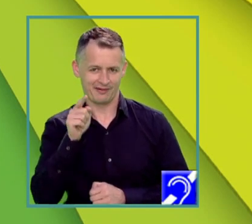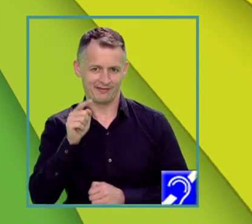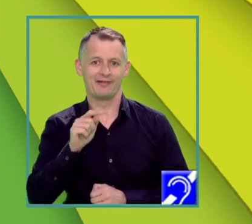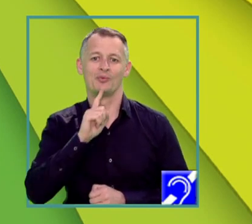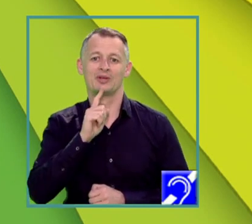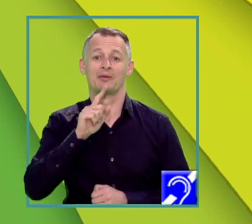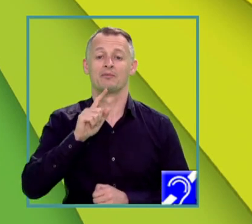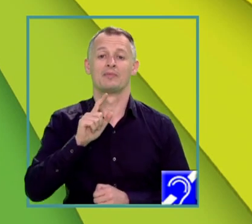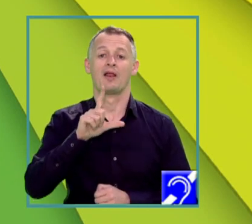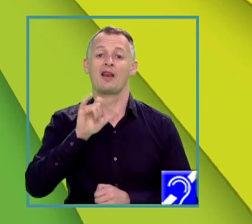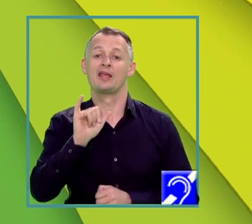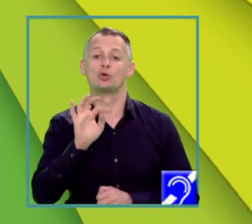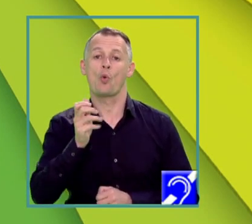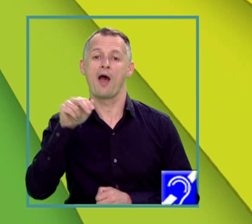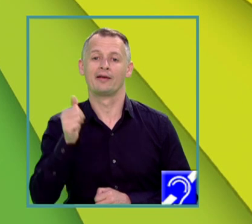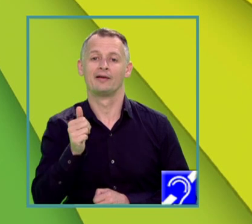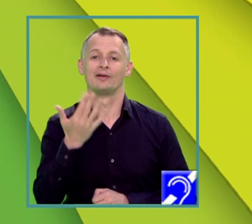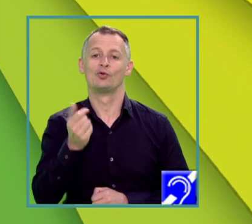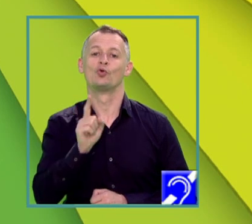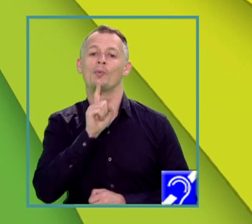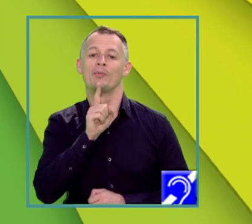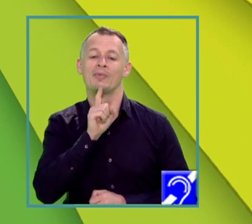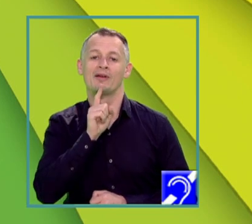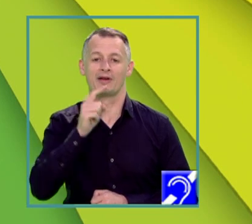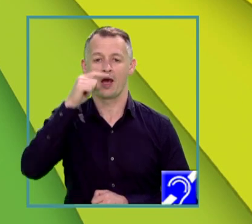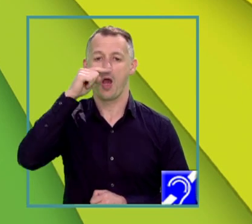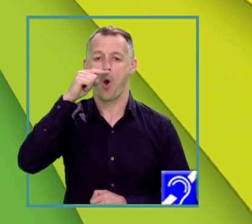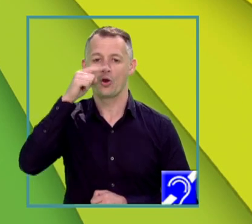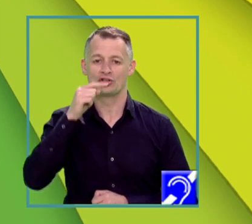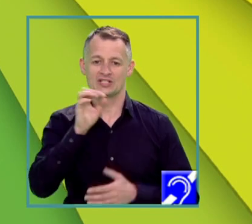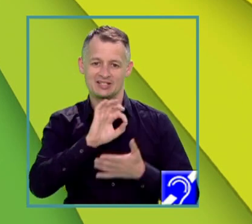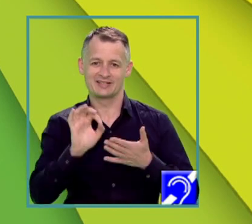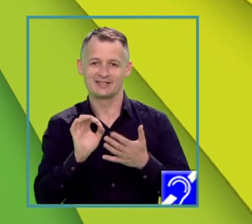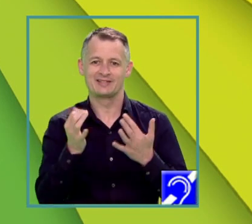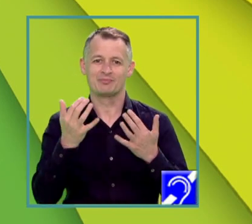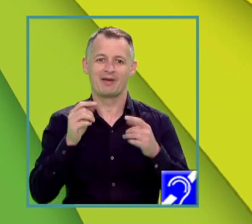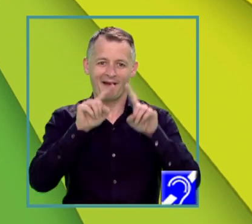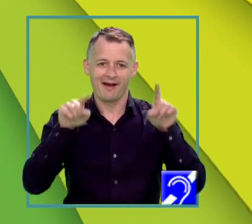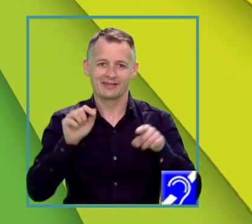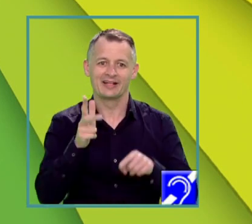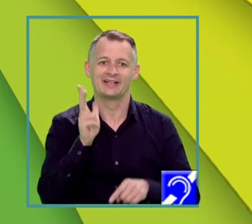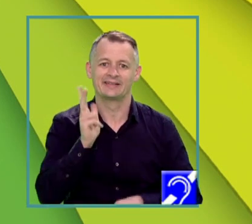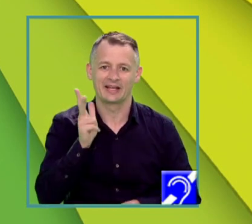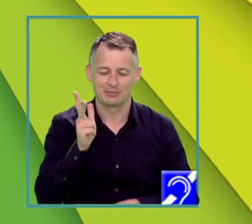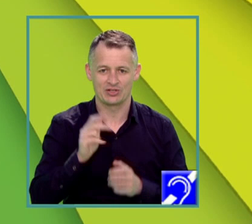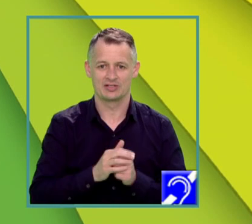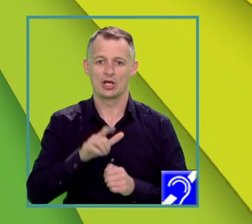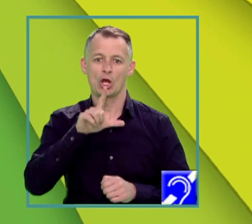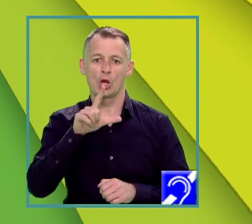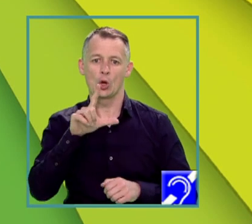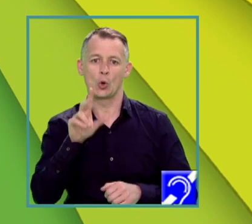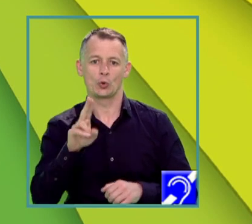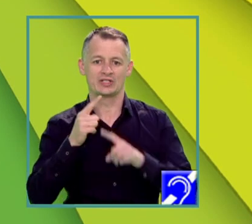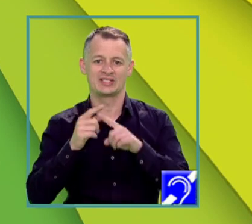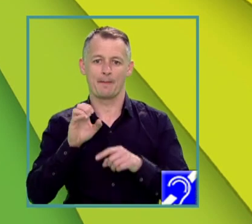Lituania numele orașului capitală marcate pe hartă cu 13 Iată Luxemburg